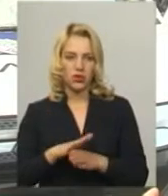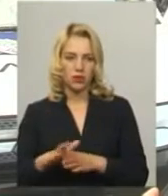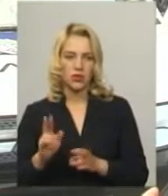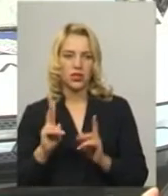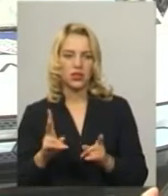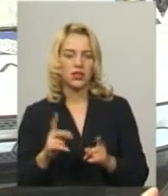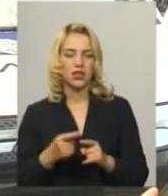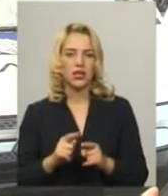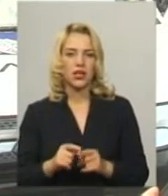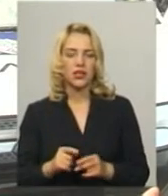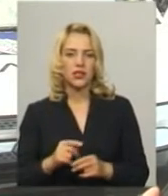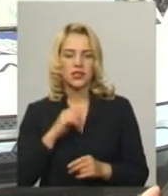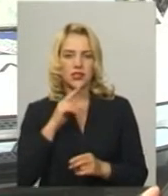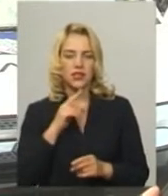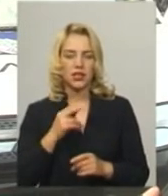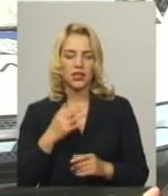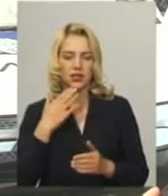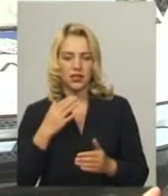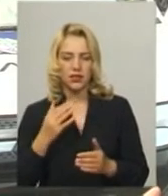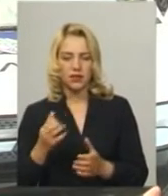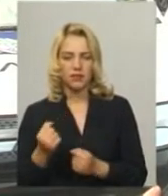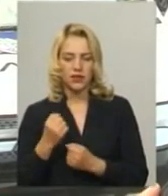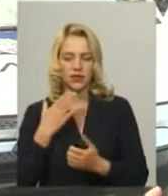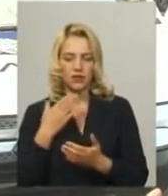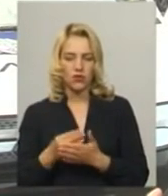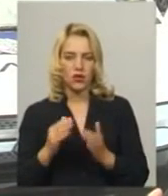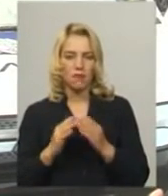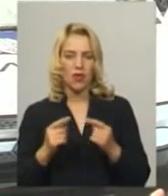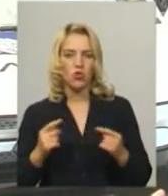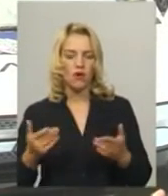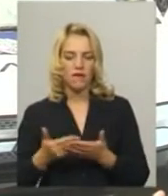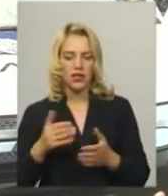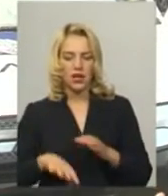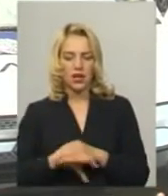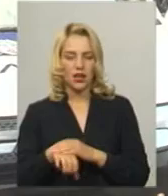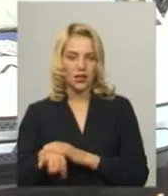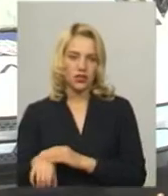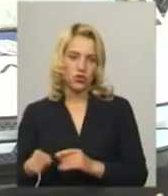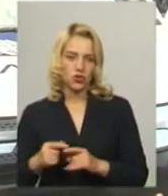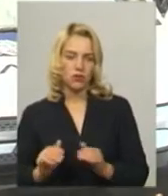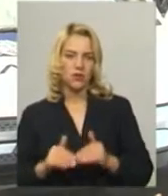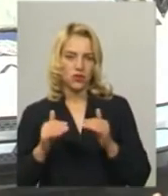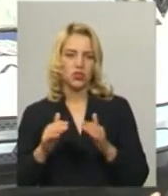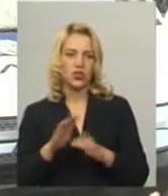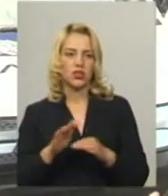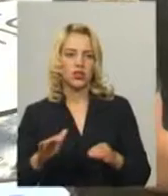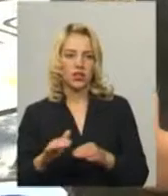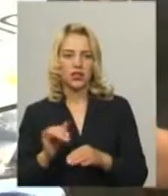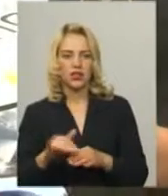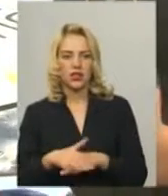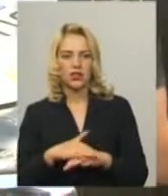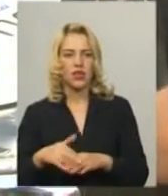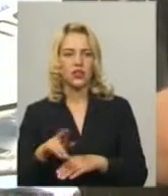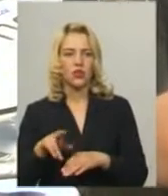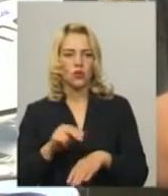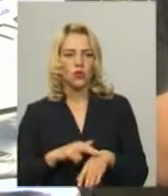як застерегти своє майно від крадіжок. І підвищити довіру дітей та населення до патрульної поліції. Максим